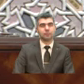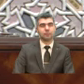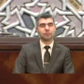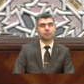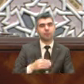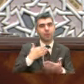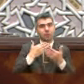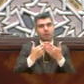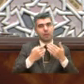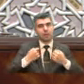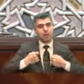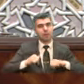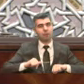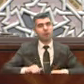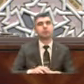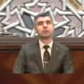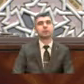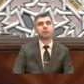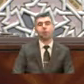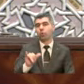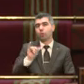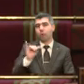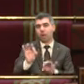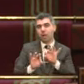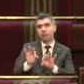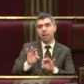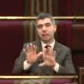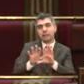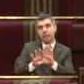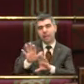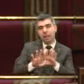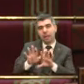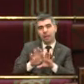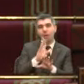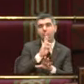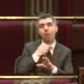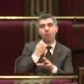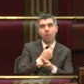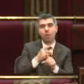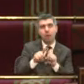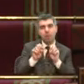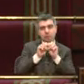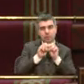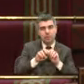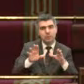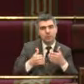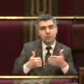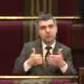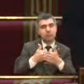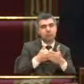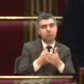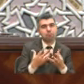شكرا سيد الرئيس. سيد الوزير، ما هي الاجراءات والتدابير المتخذه من طرف الحكومه للحد من تنامي ظاهره حوادث السير؟ وشكرا.